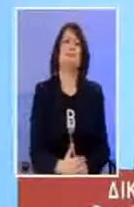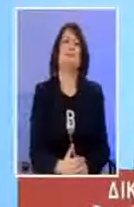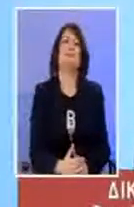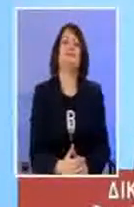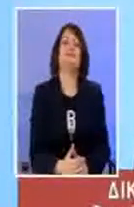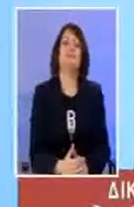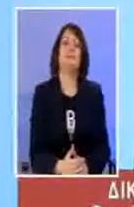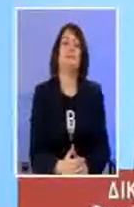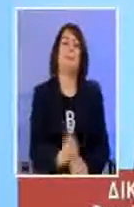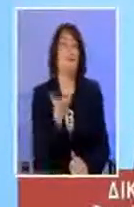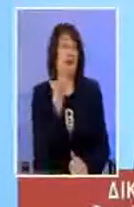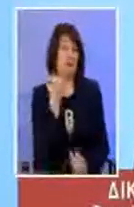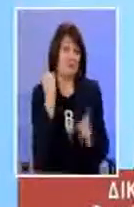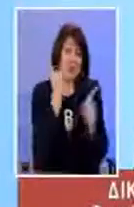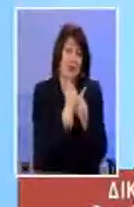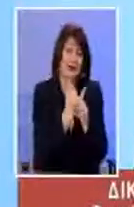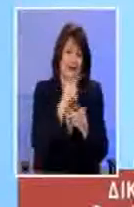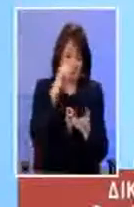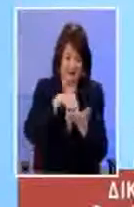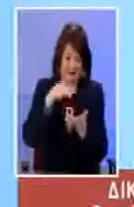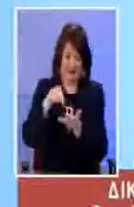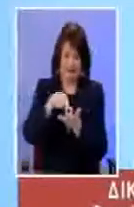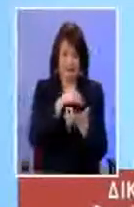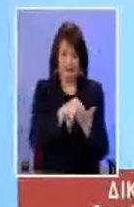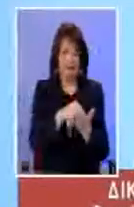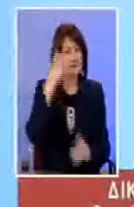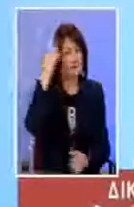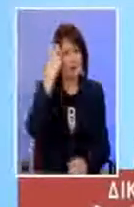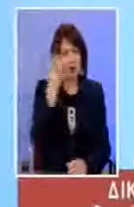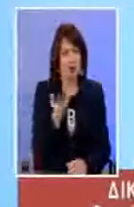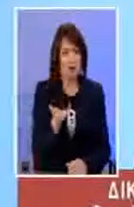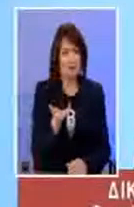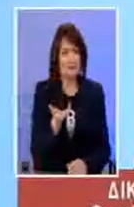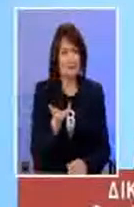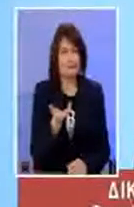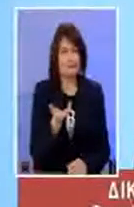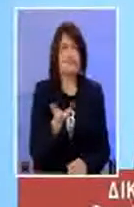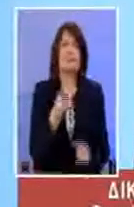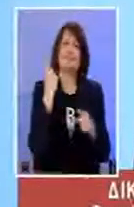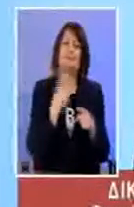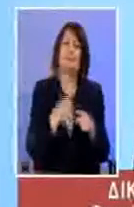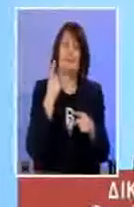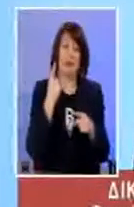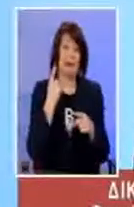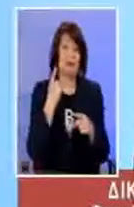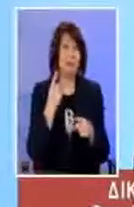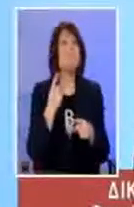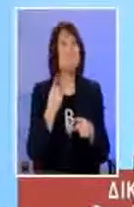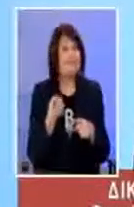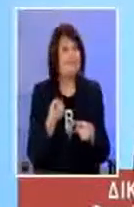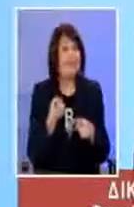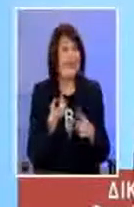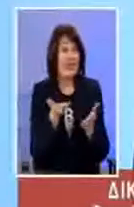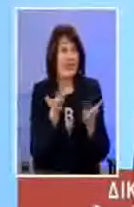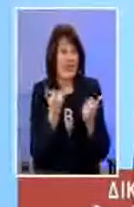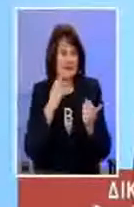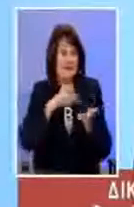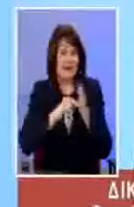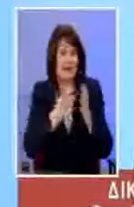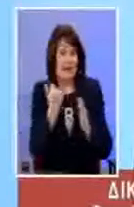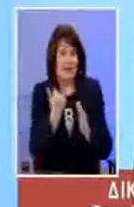δεν υπάρχουν εκεί πέρα τα διακριτικά, θέλω να πω ότι αυτά είναι απλά μεν, αλλά όταν δεν προσεχθούν να